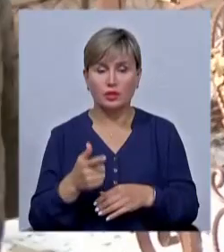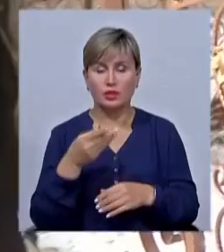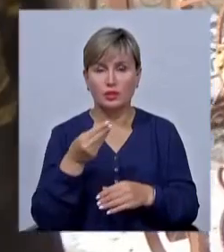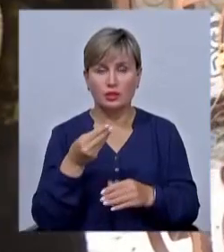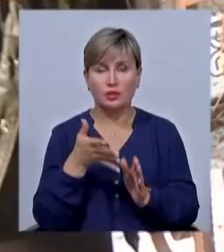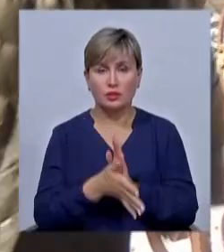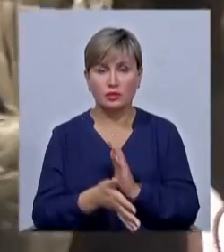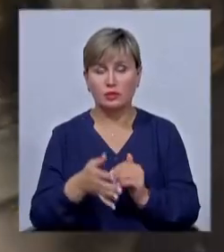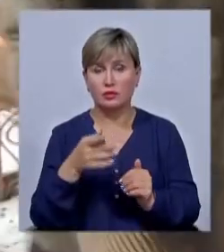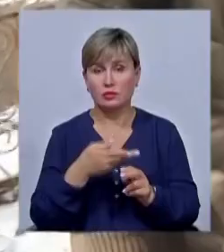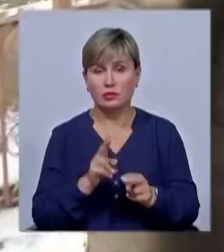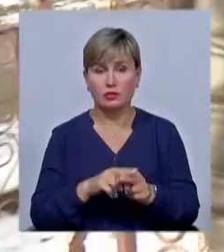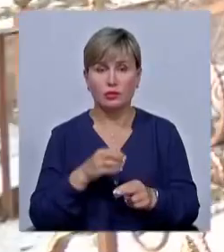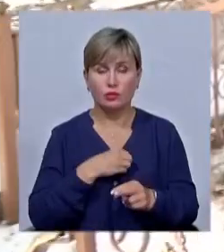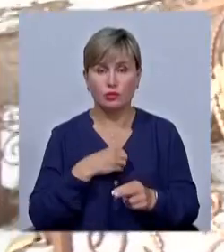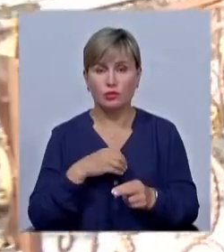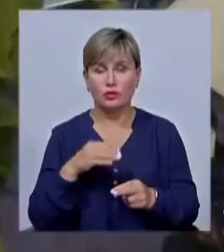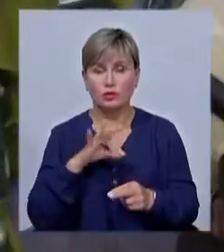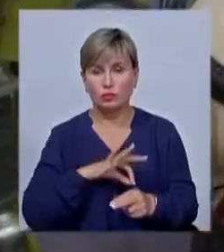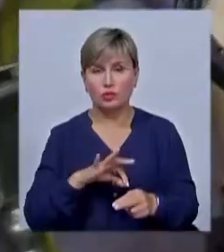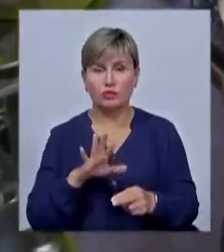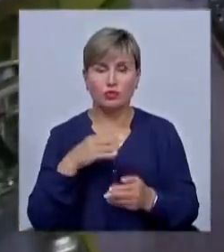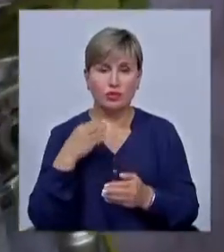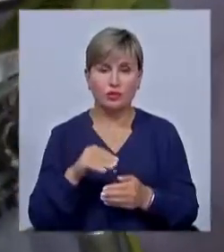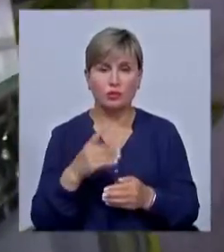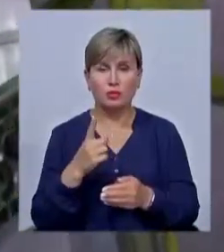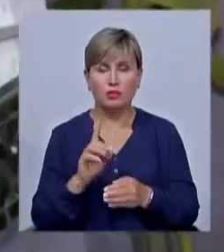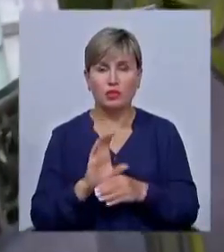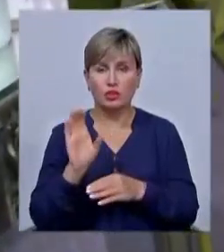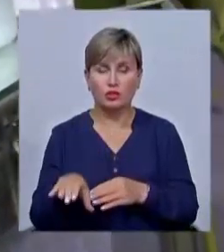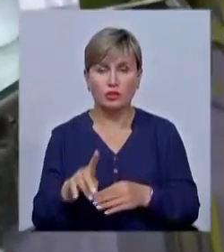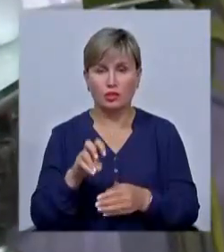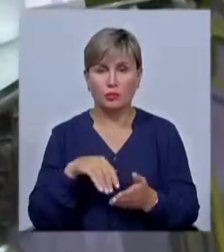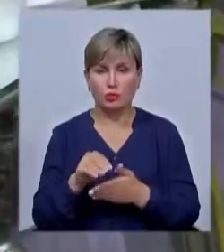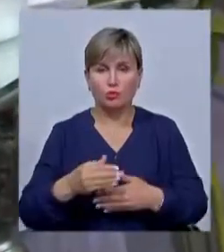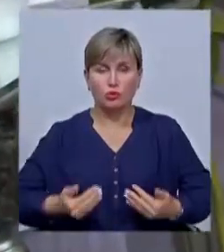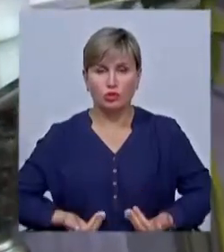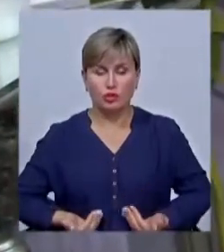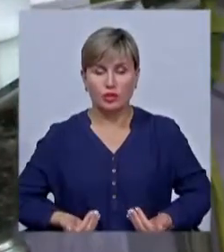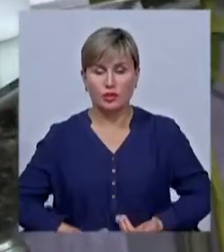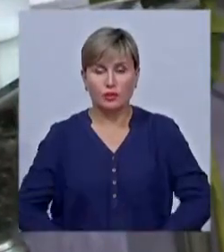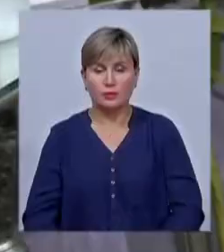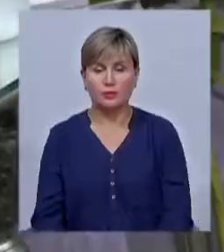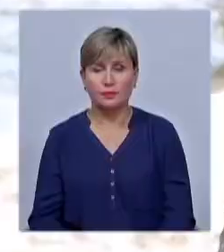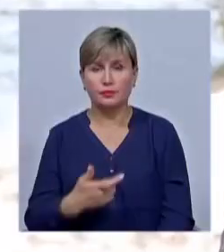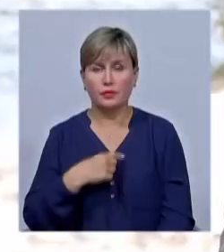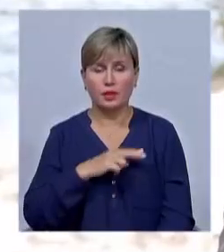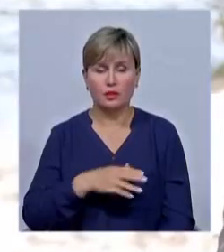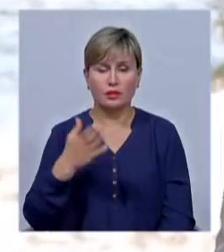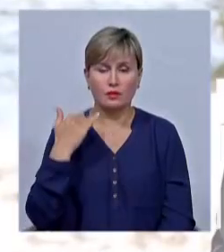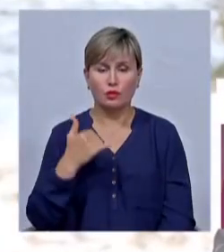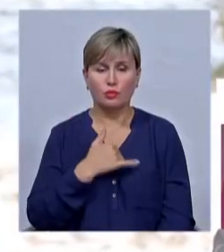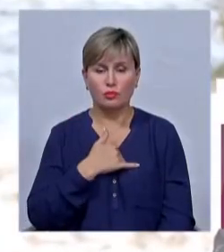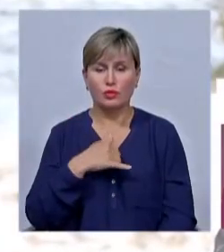получены из нпф гаухар планируют использовать в качестве первоначал key но покупку жилья я работаю уже давно и у меня скопилось